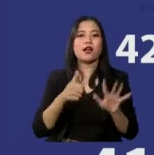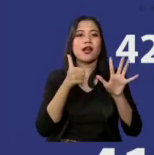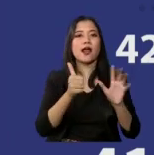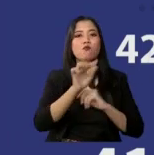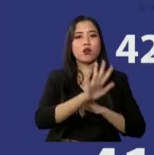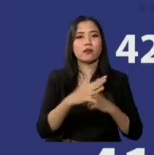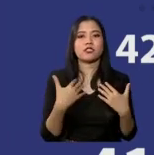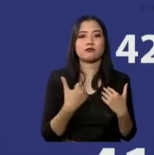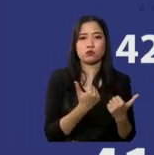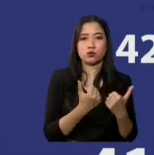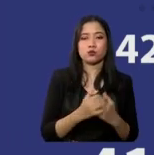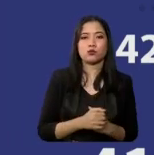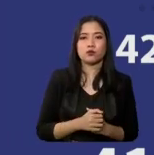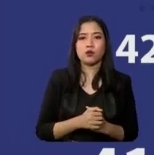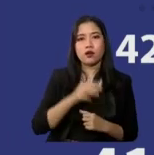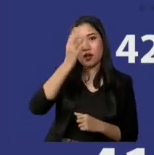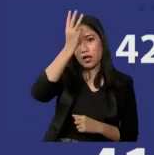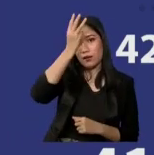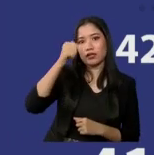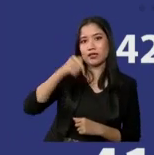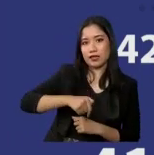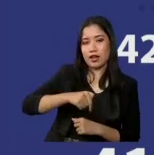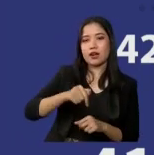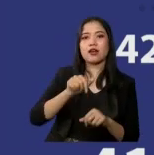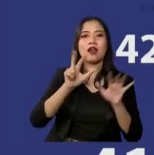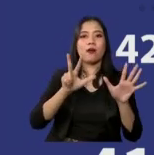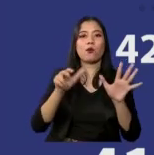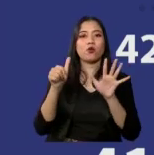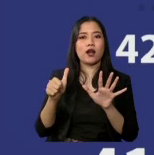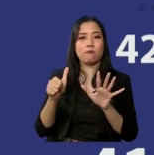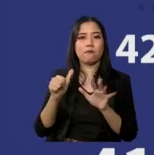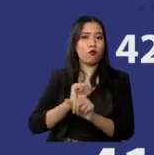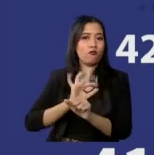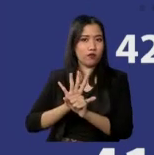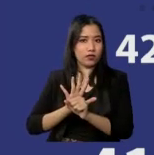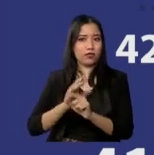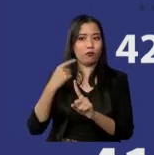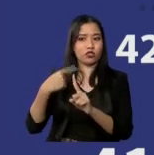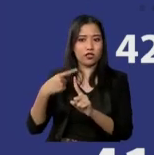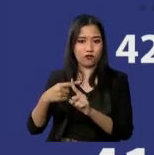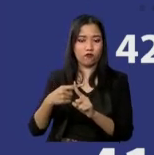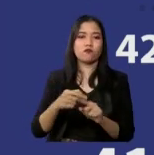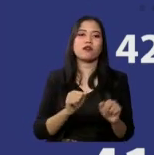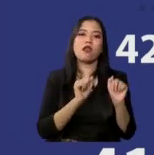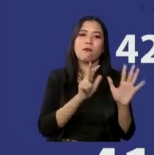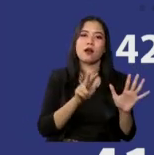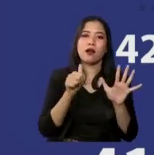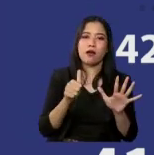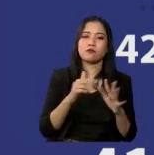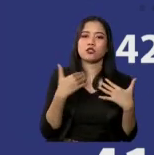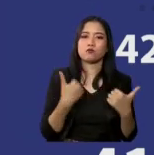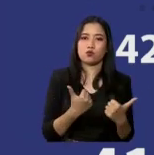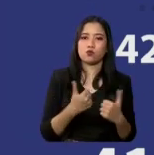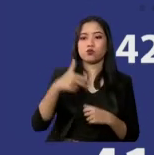kemudian Kalimantan Selatan 86 kasus dan 80 sembuh Sulawesi Selatan